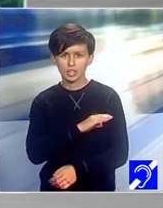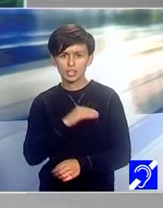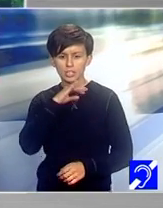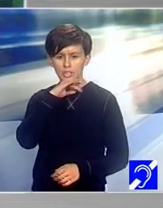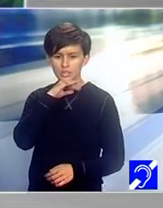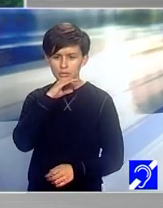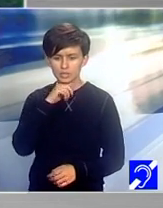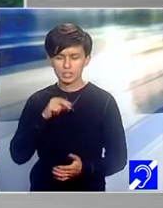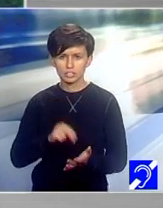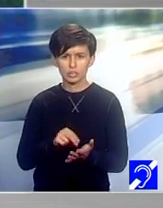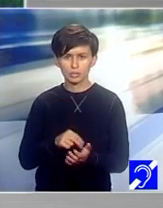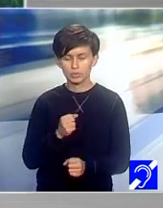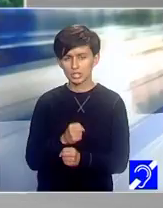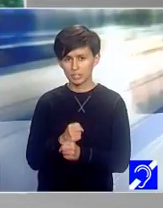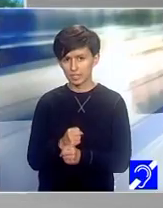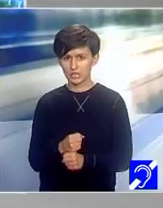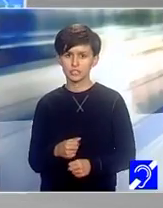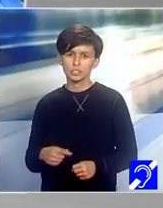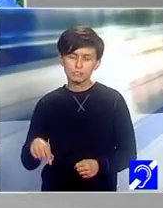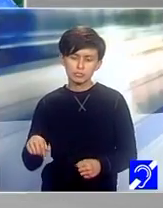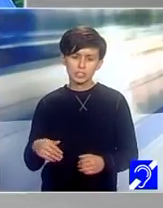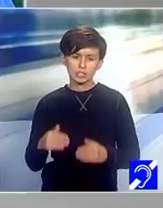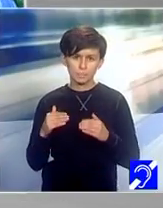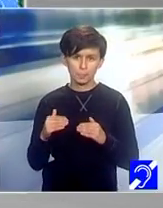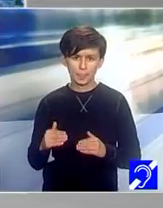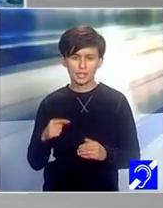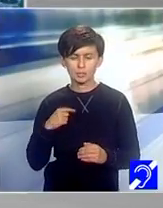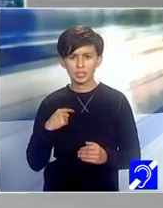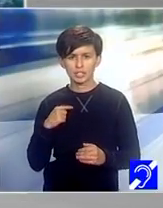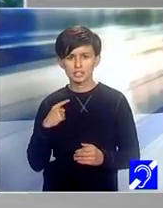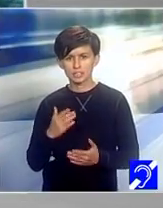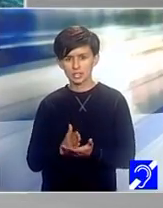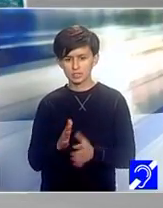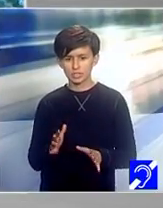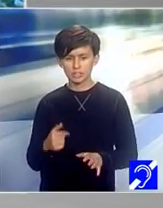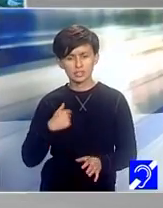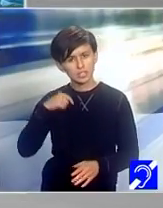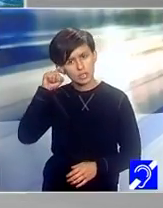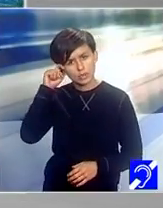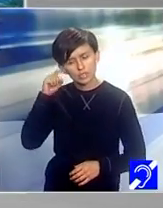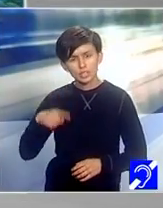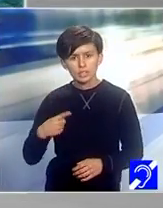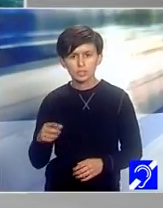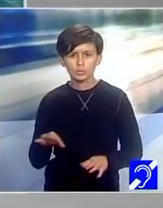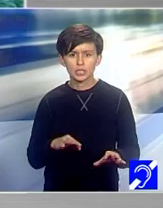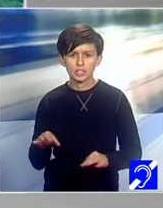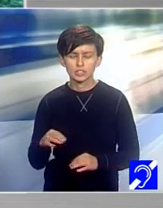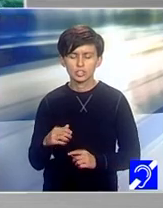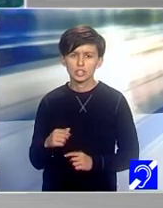propus să le realizeze, și odată ce această etapă este finalizată, consider că poate după alegerile din toamnă vom